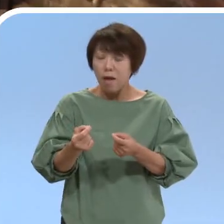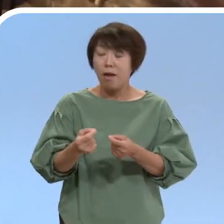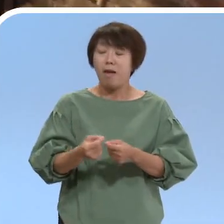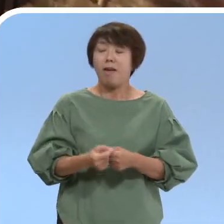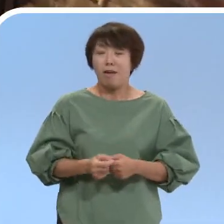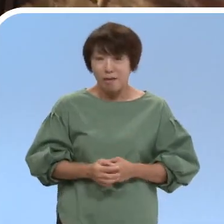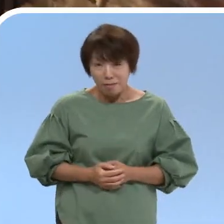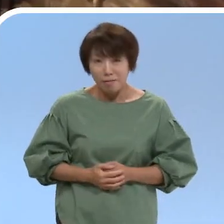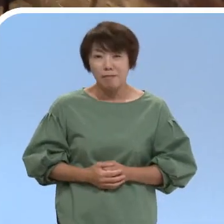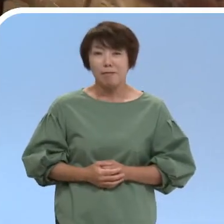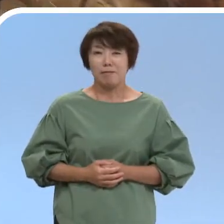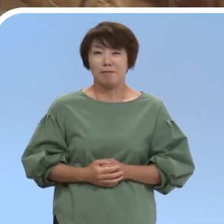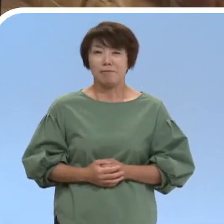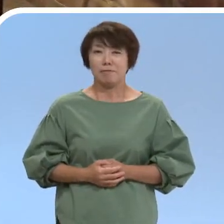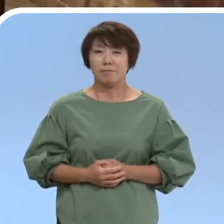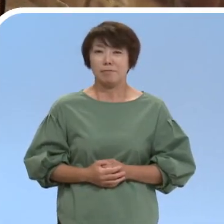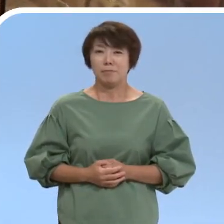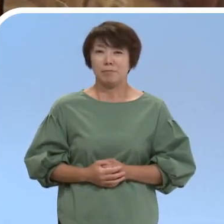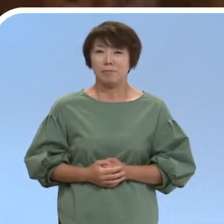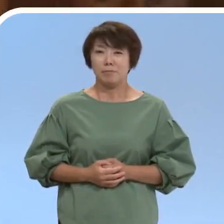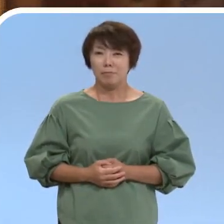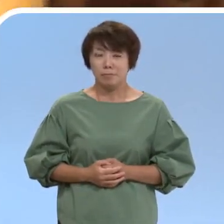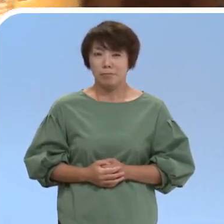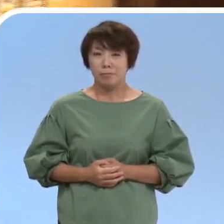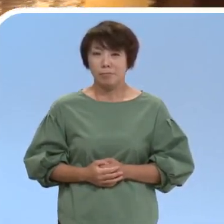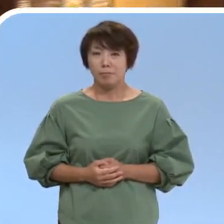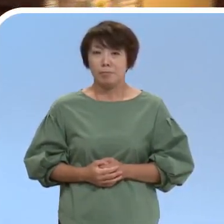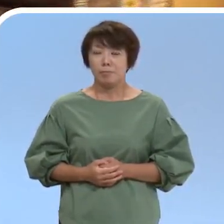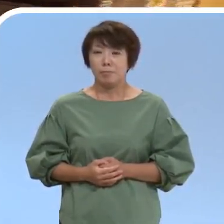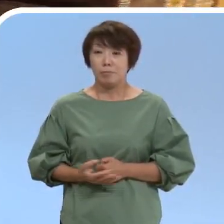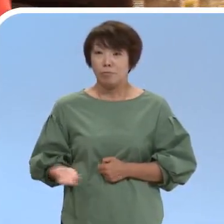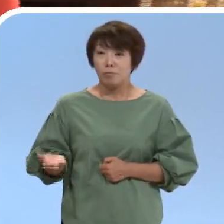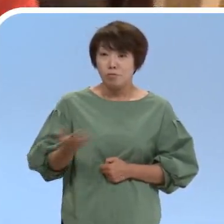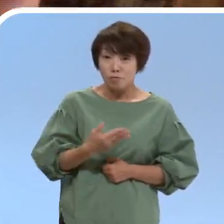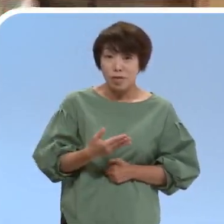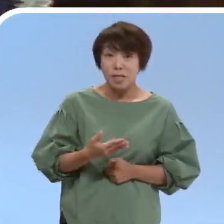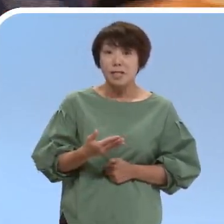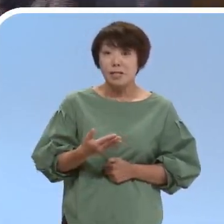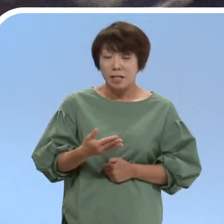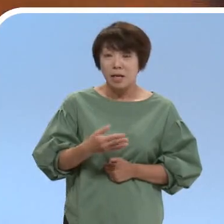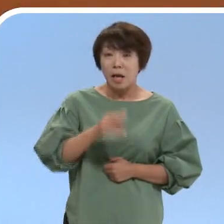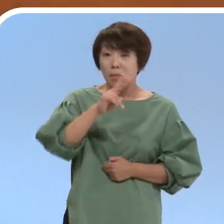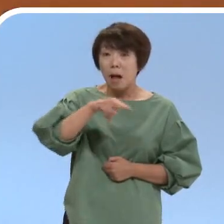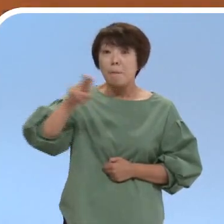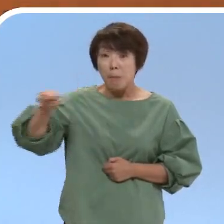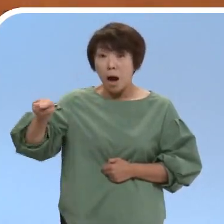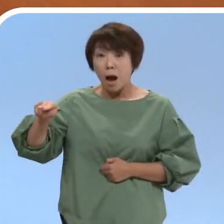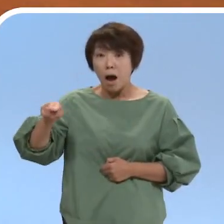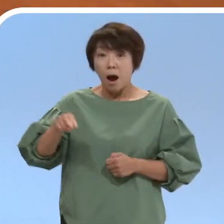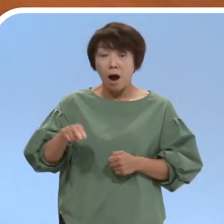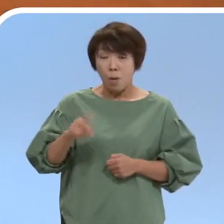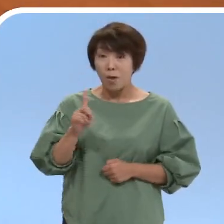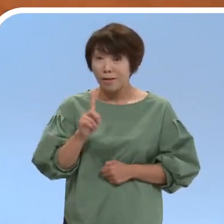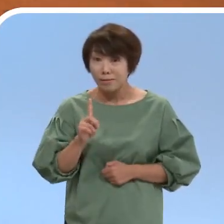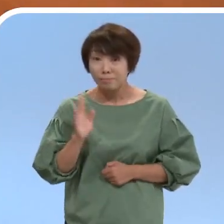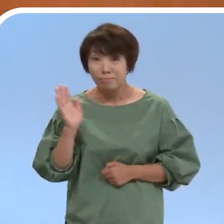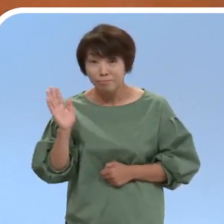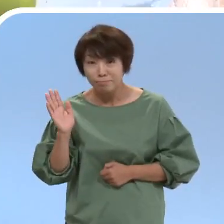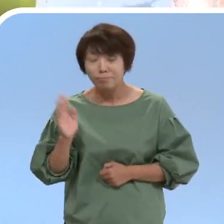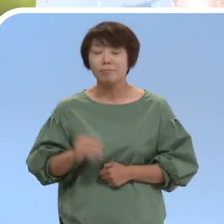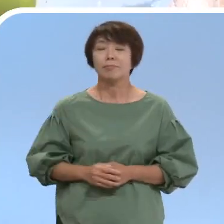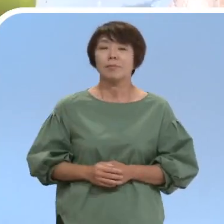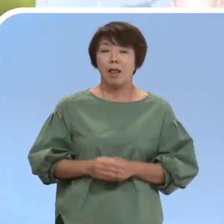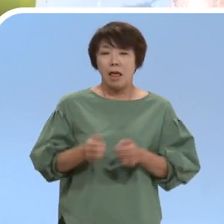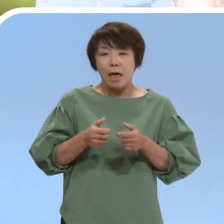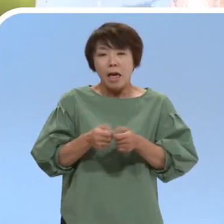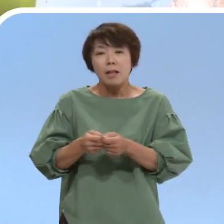ょっと一瞬忘れてましたよ。そうですよ。 そして内陸部の丹波にはこんな食材が。 笹山の